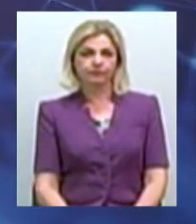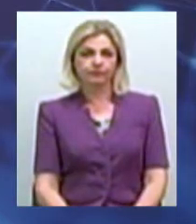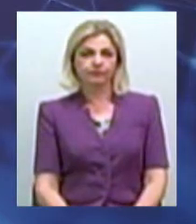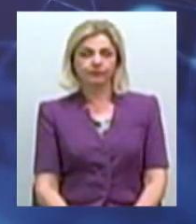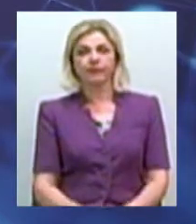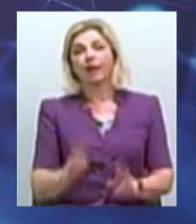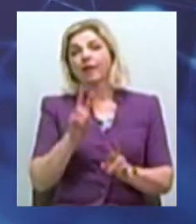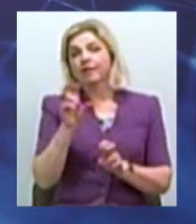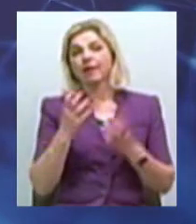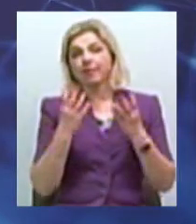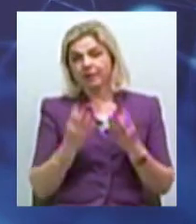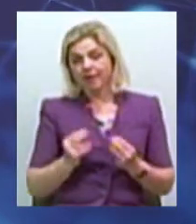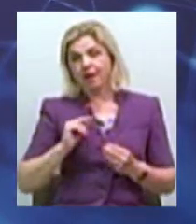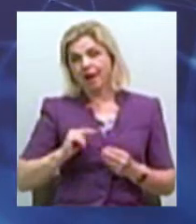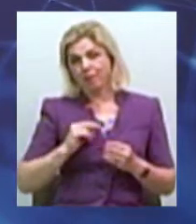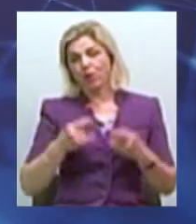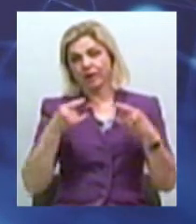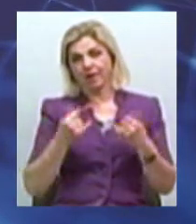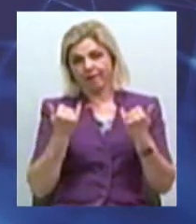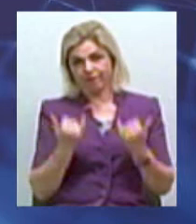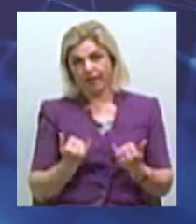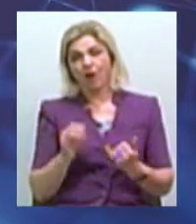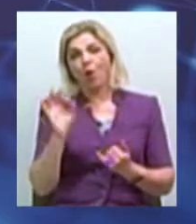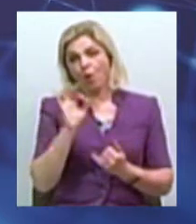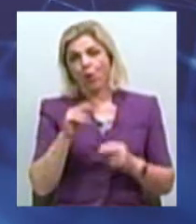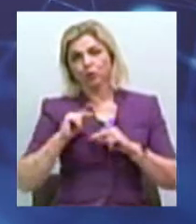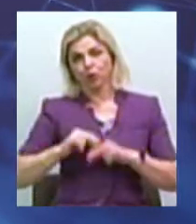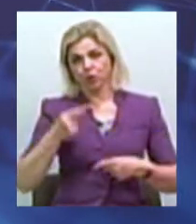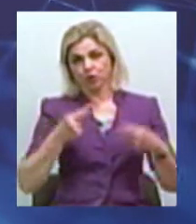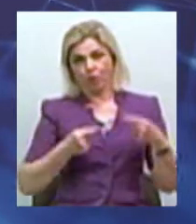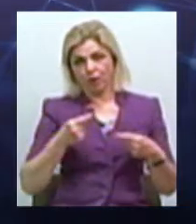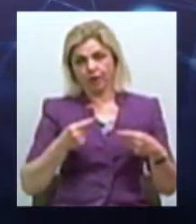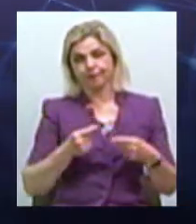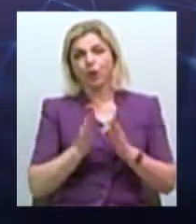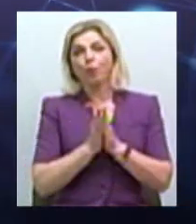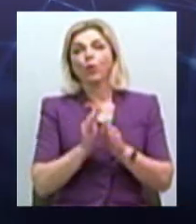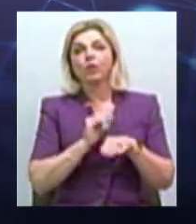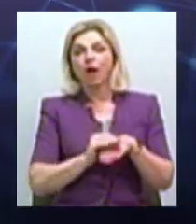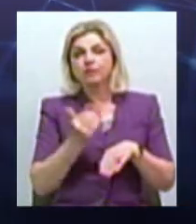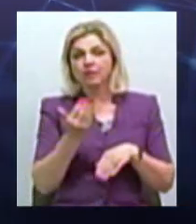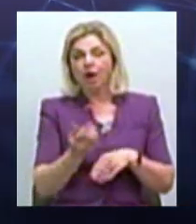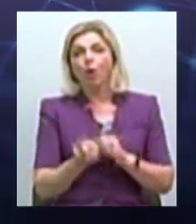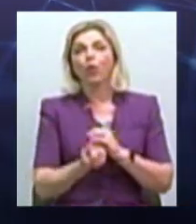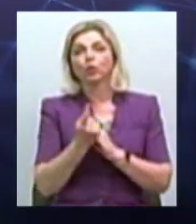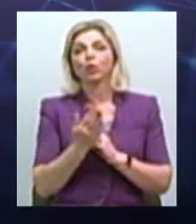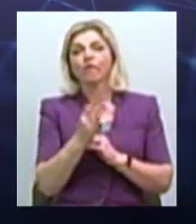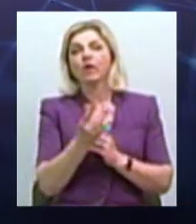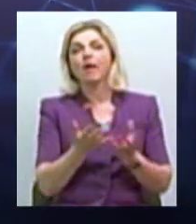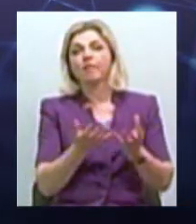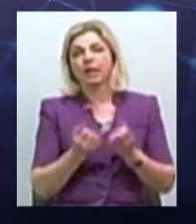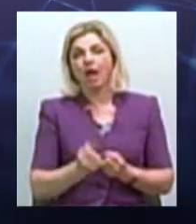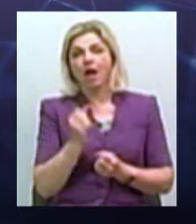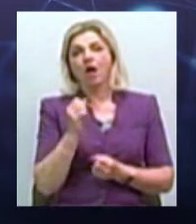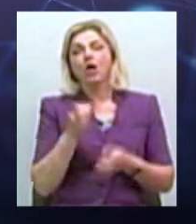Це тема дня. Ми працюємо в прямому ефірі, а тема нашого ефіру – трудові спори. Оксана, будь ласка, а звідки ви берете арбітрів? Хто